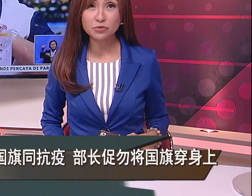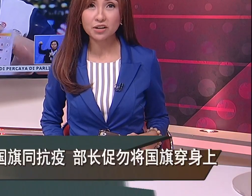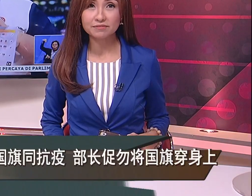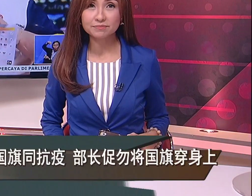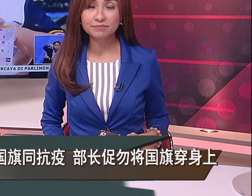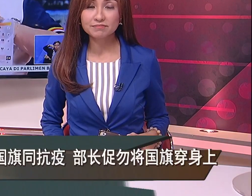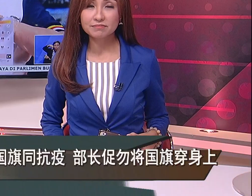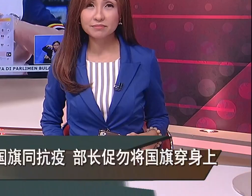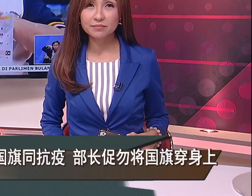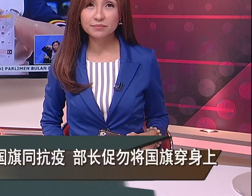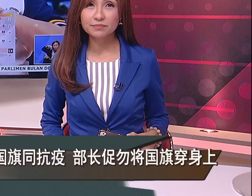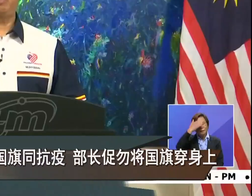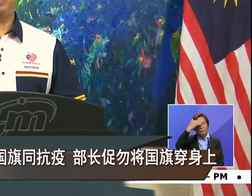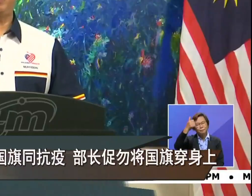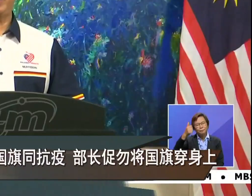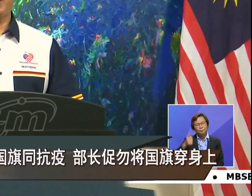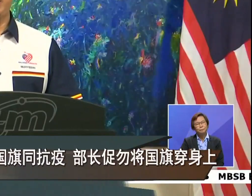在身上。